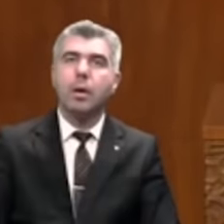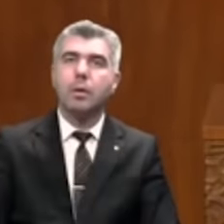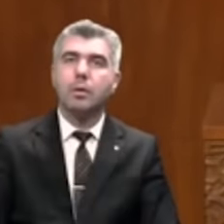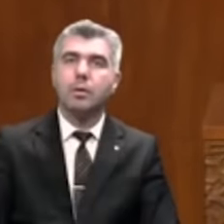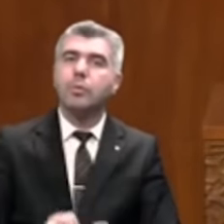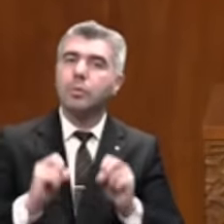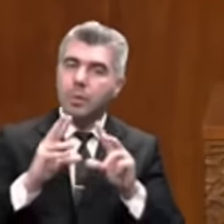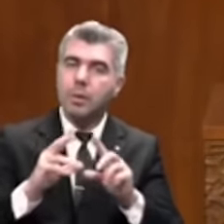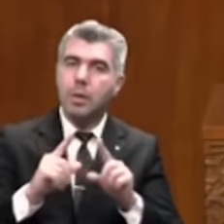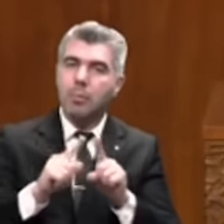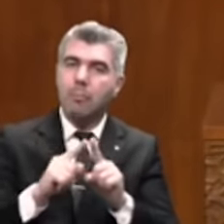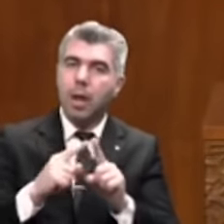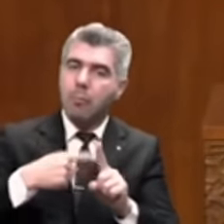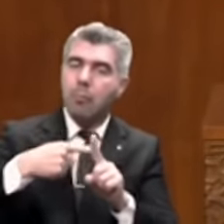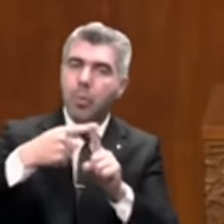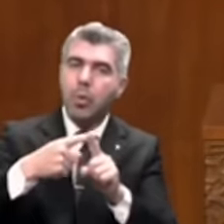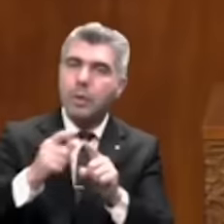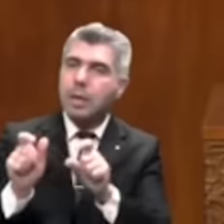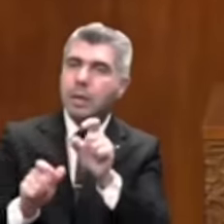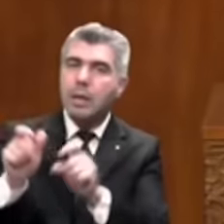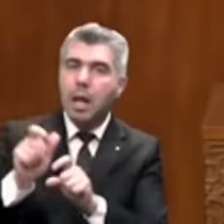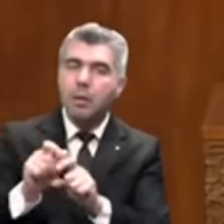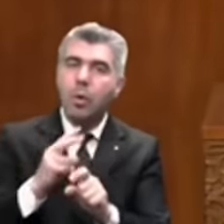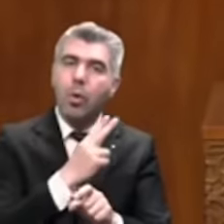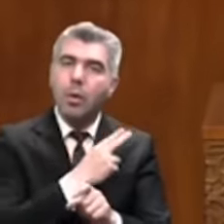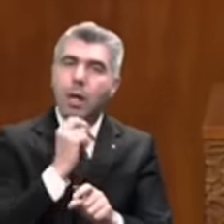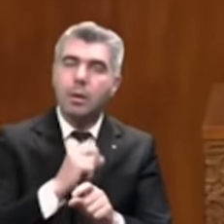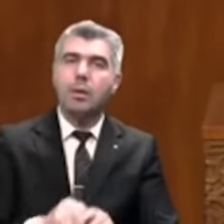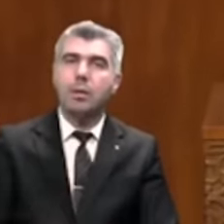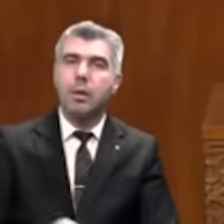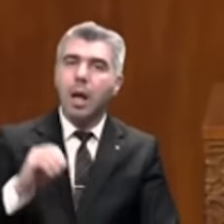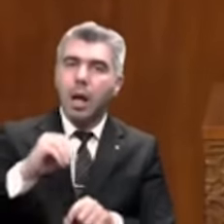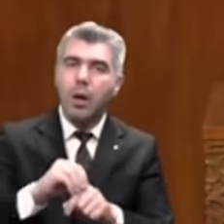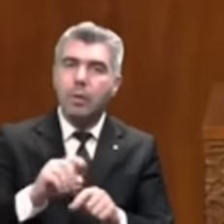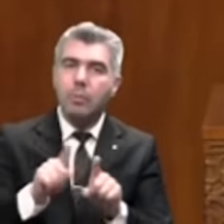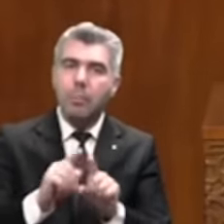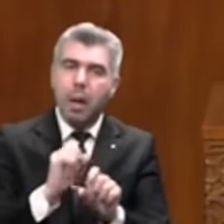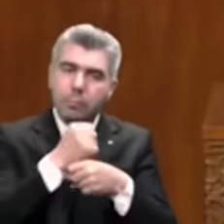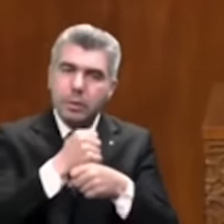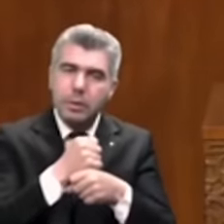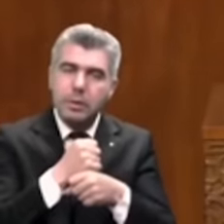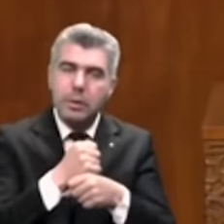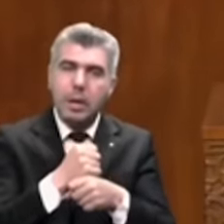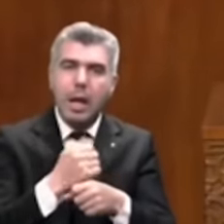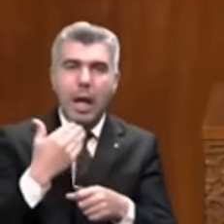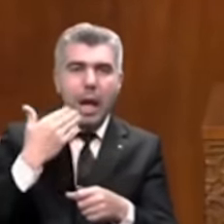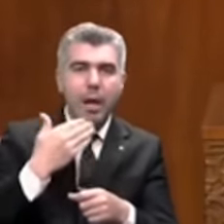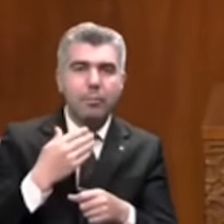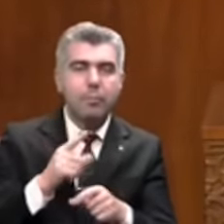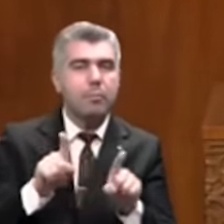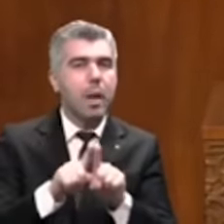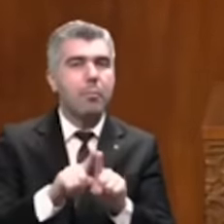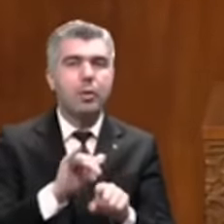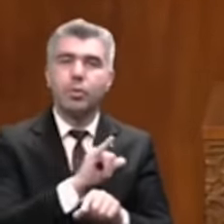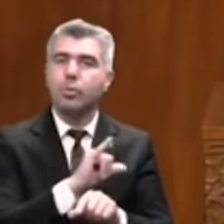إن نحسنوا الوضعيه ديال الناس، وما عندنا شي سوء نيه، ما عندنا شي حاجه اللي هي خايبه باش